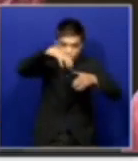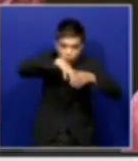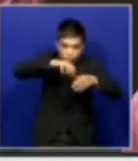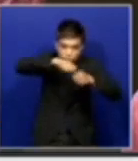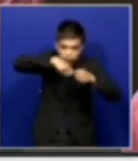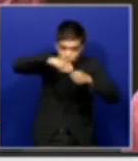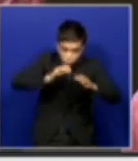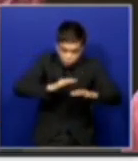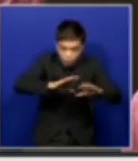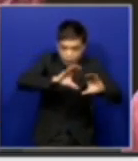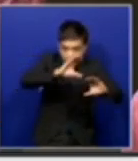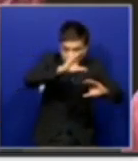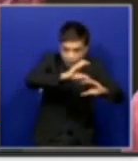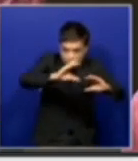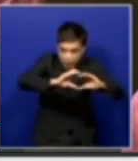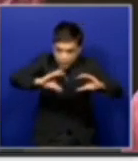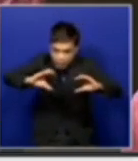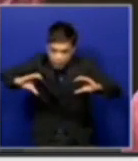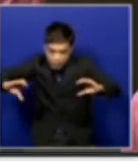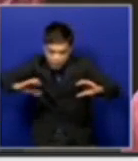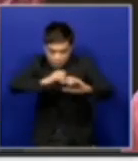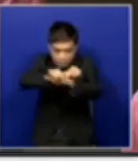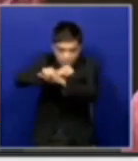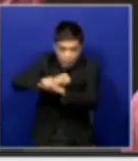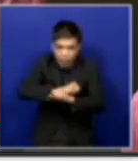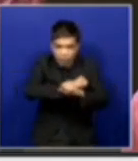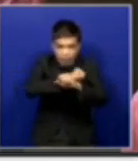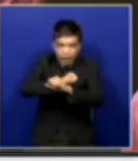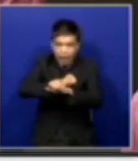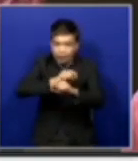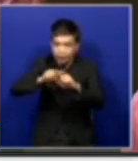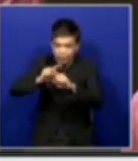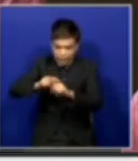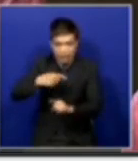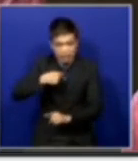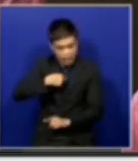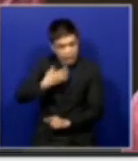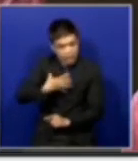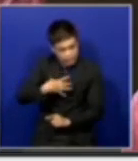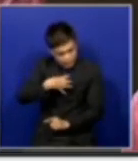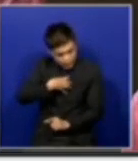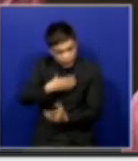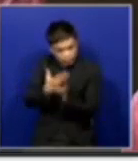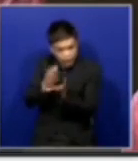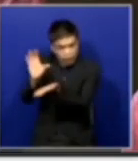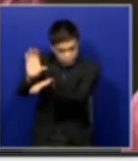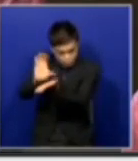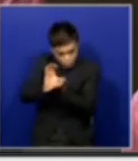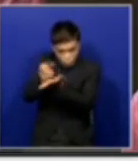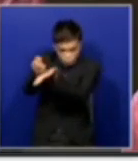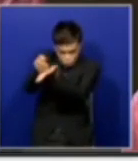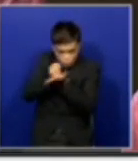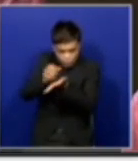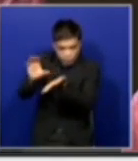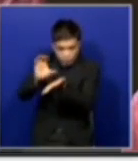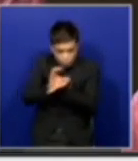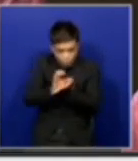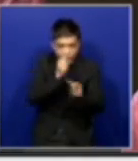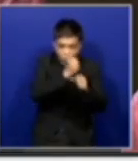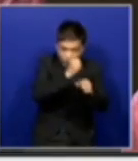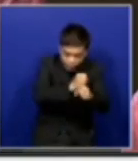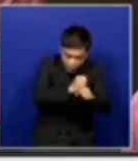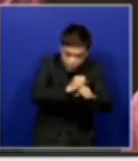ราต้องการว่ามันที่จะไปซ่อมแซมไปทำตลิ่งป้องกันนะครับการกัดเซาะของน้ำนะ